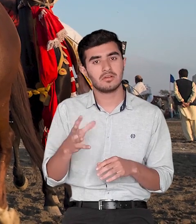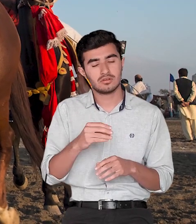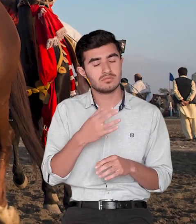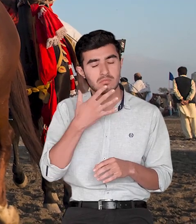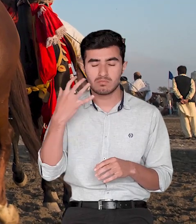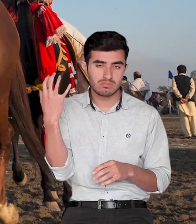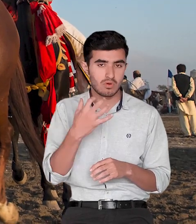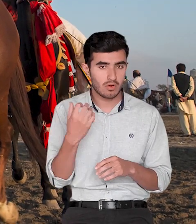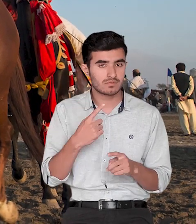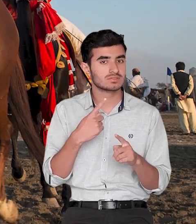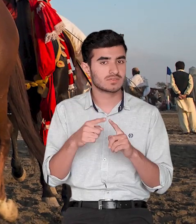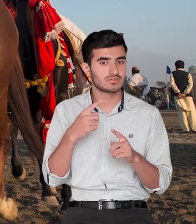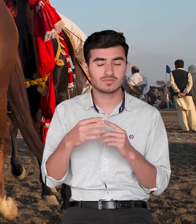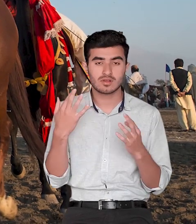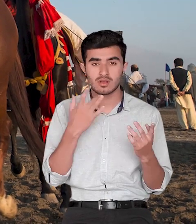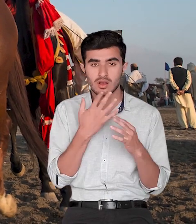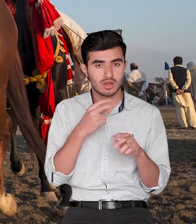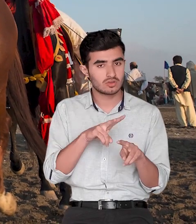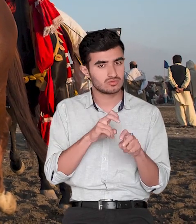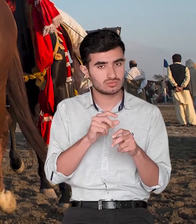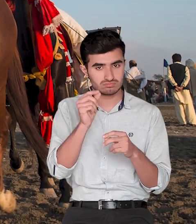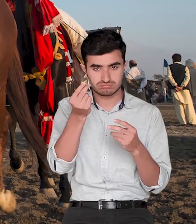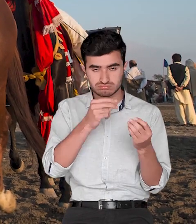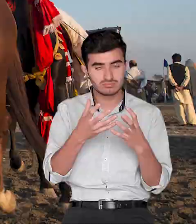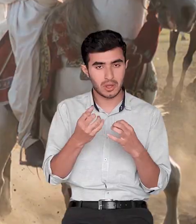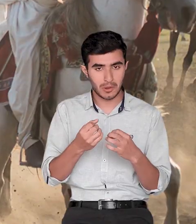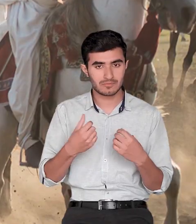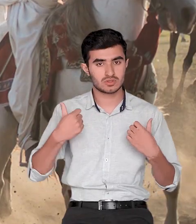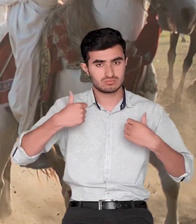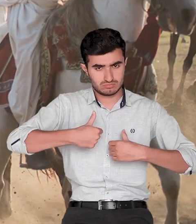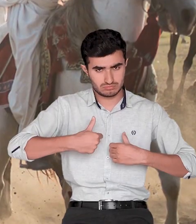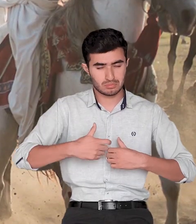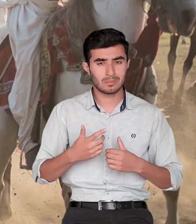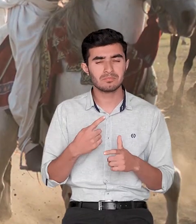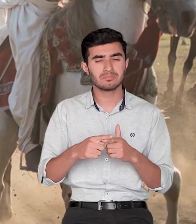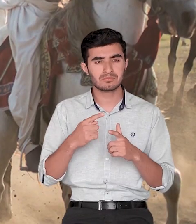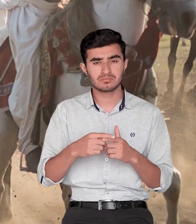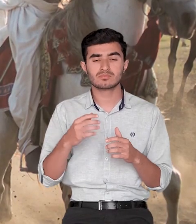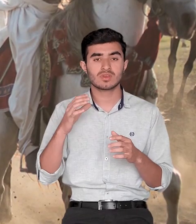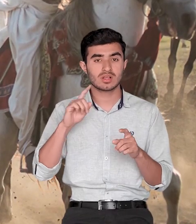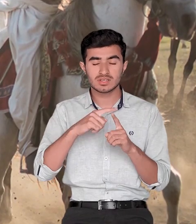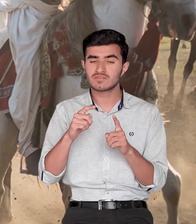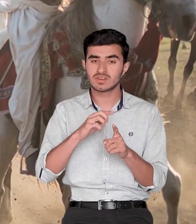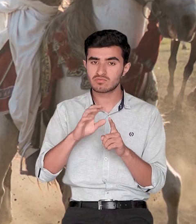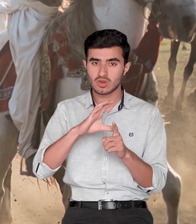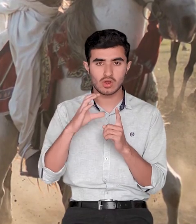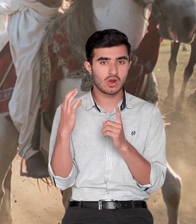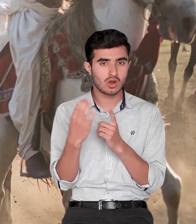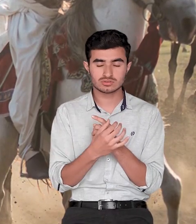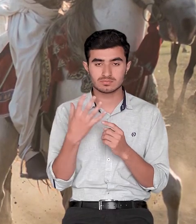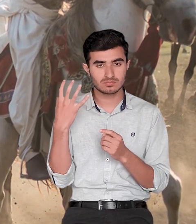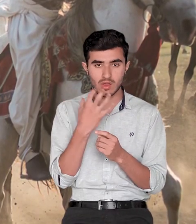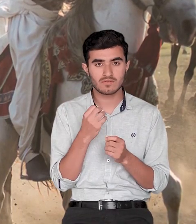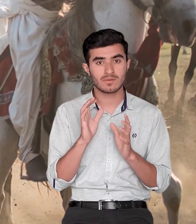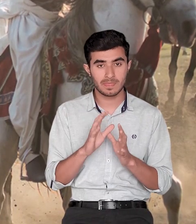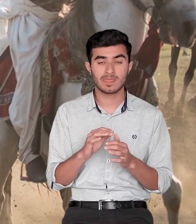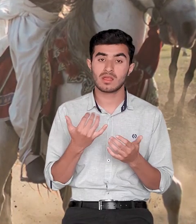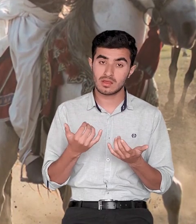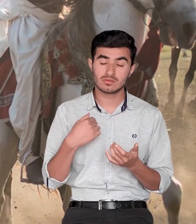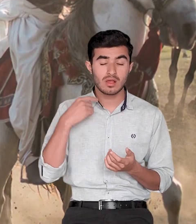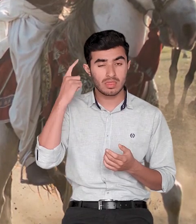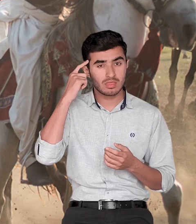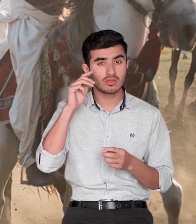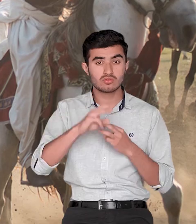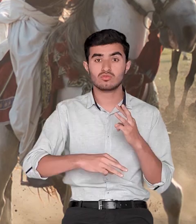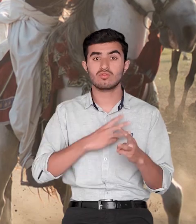और एक पूरा एक उसको इमेजिन किया जाए तो ये दुनिया का, मेरा नहीं ख्याल कि किसी भी दुनिया के मुल्क में इस तरह का इक्वीन